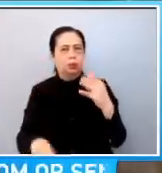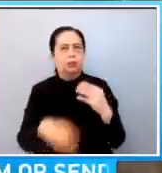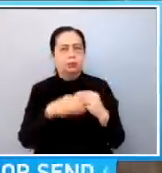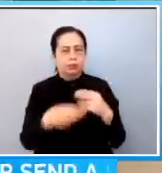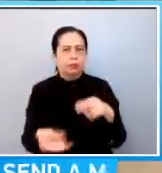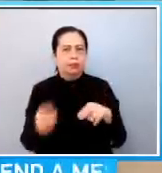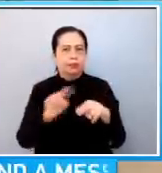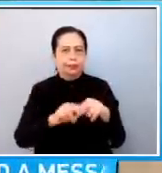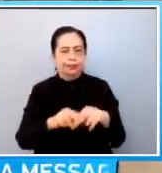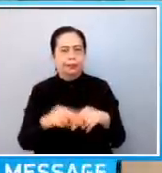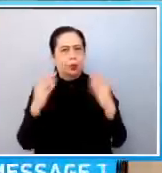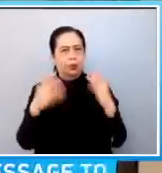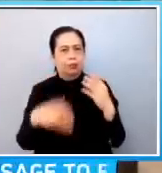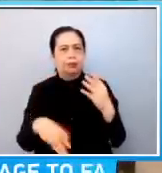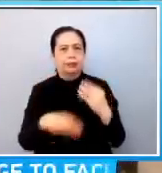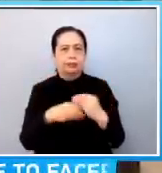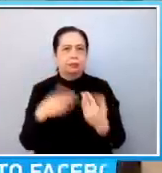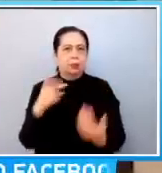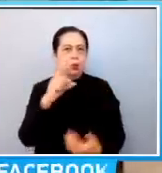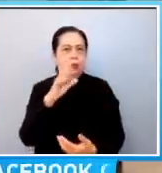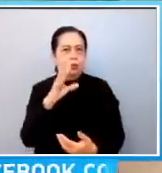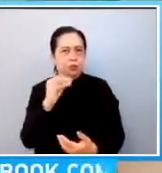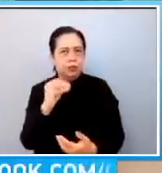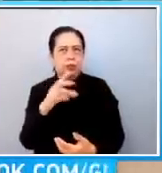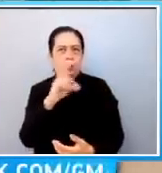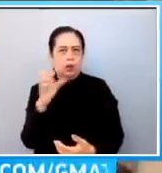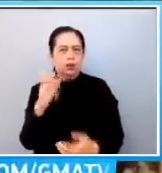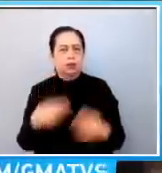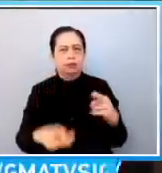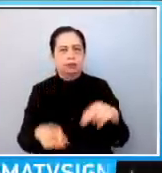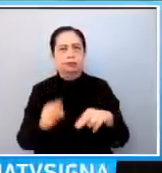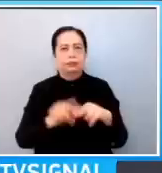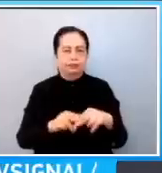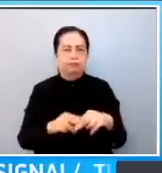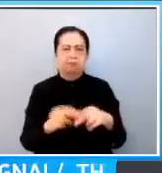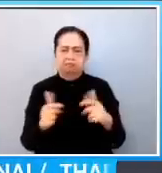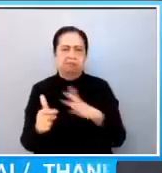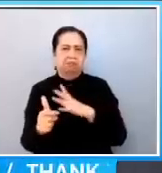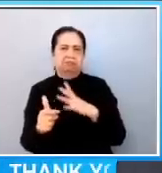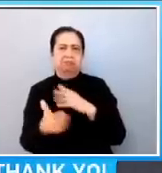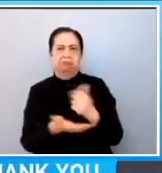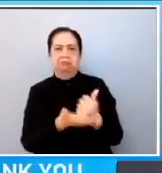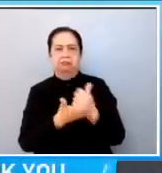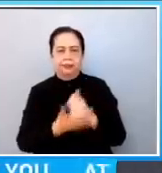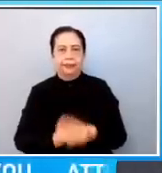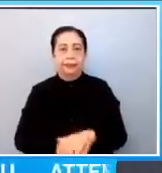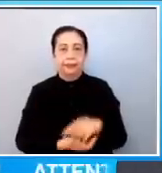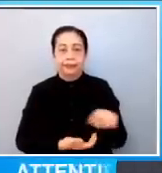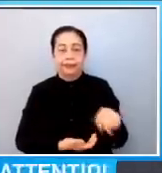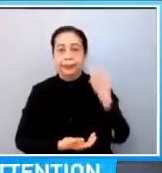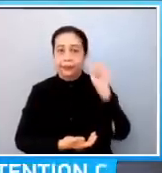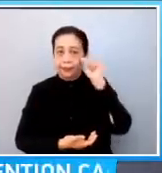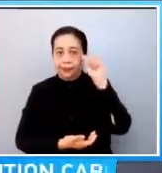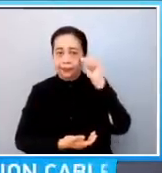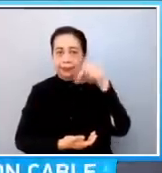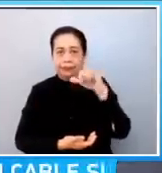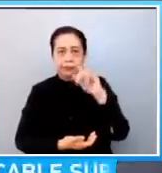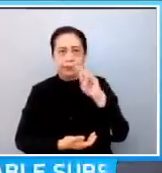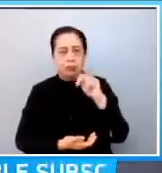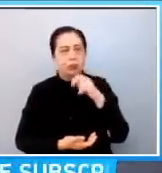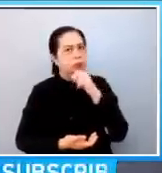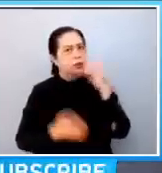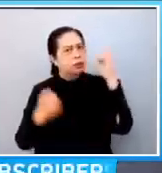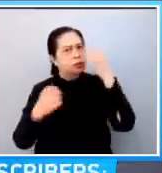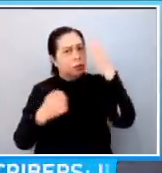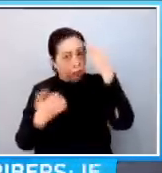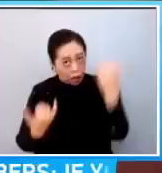ko madadagdagan kahit mga 150 sa 100 yan. Malaking bagay din yun eh. Si mga Aquilino naman, hindi raw alam na 11 pesos na ngayong